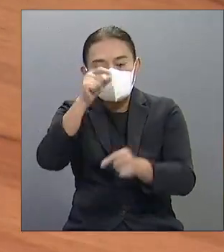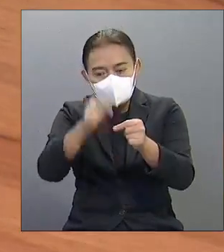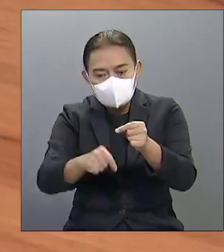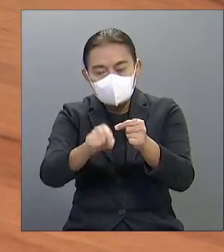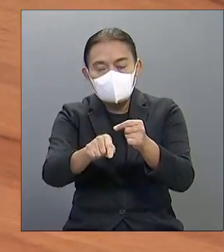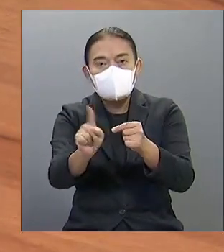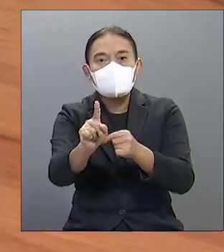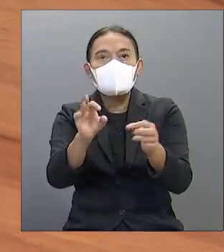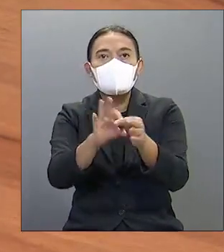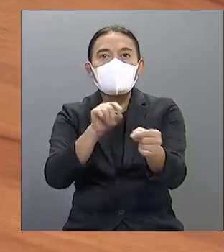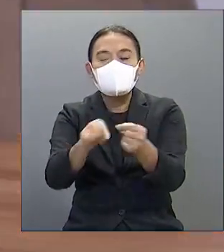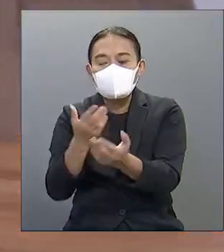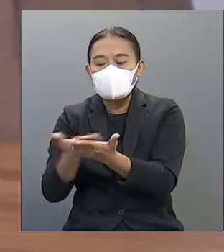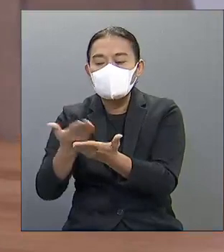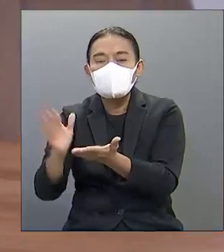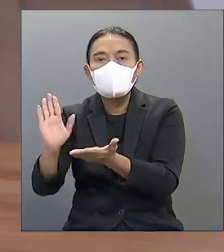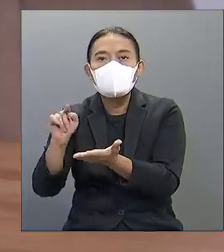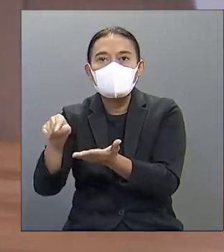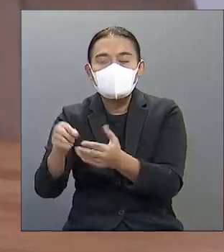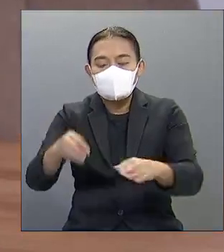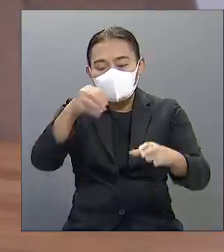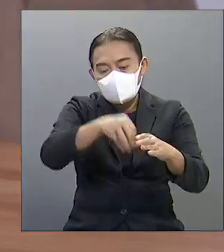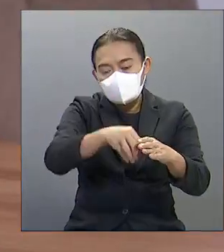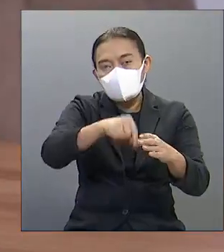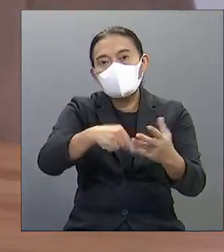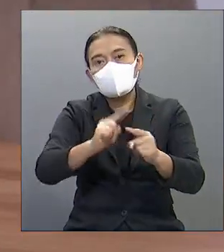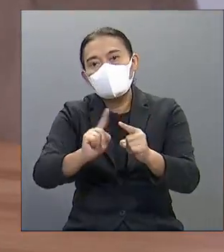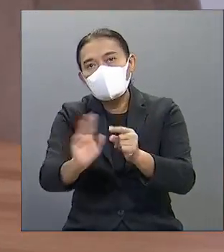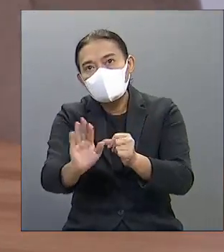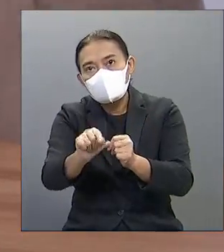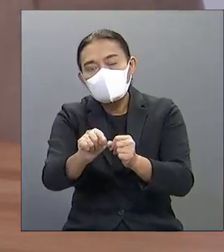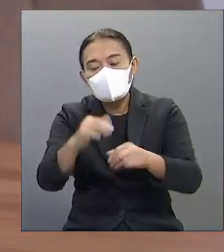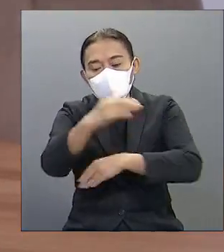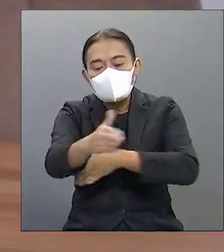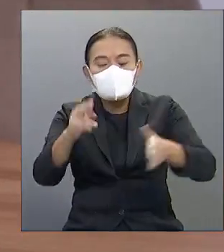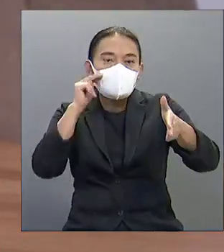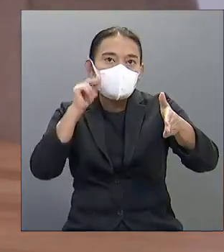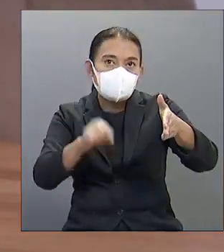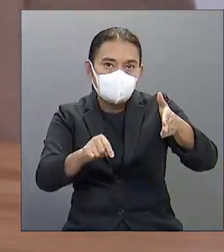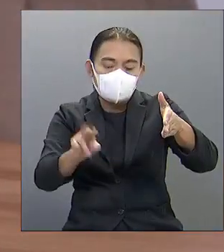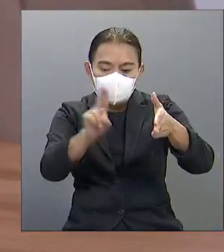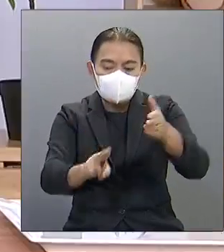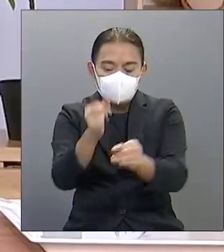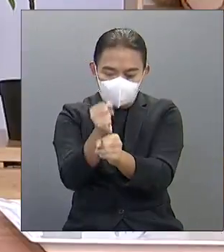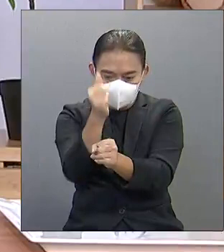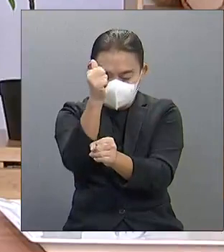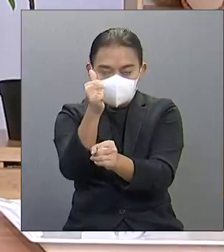ส่วนของการซื้อก้อนดับกลิ่นเจลดับกลิ่นในห้องน้ำนะคะอันนี้สามารถใช้ได้เลยนะค